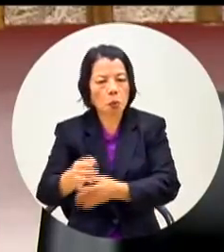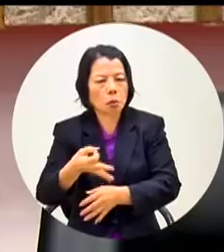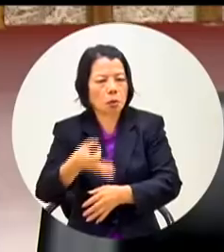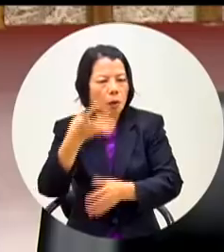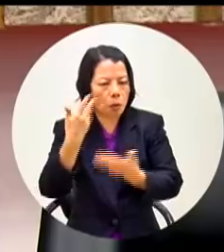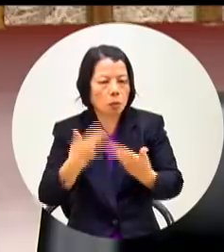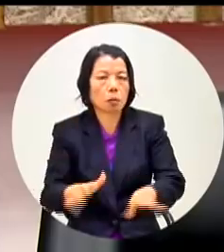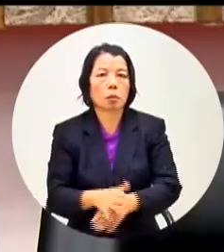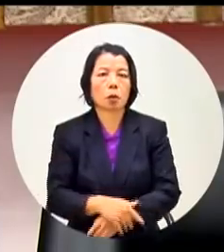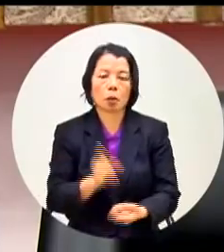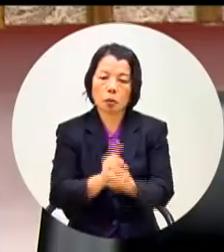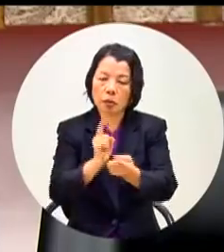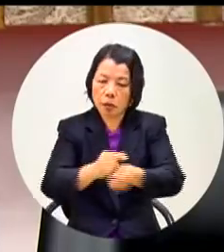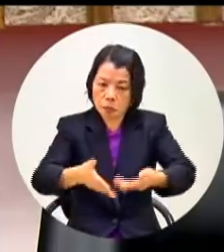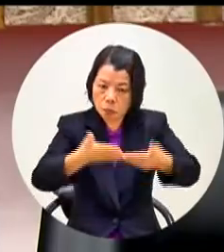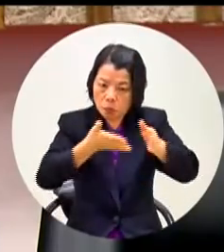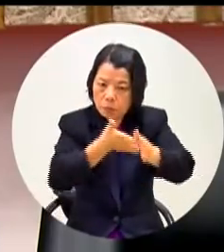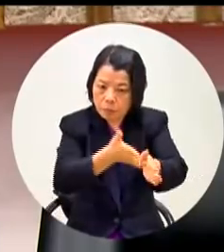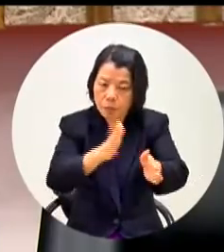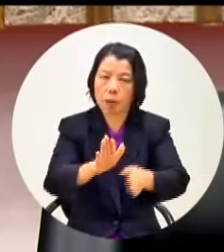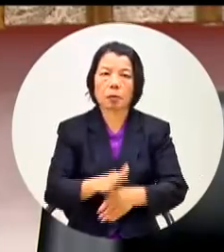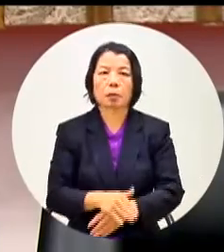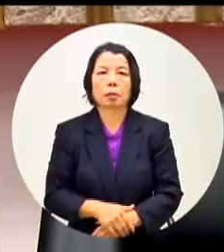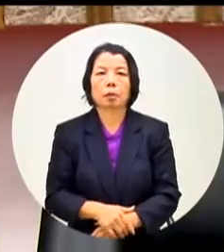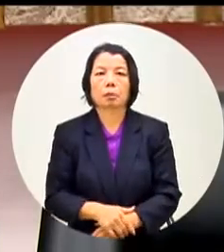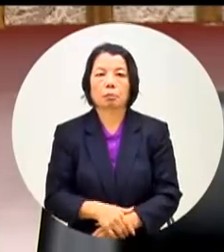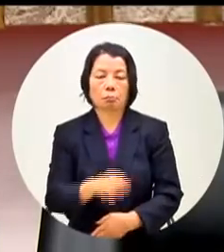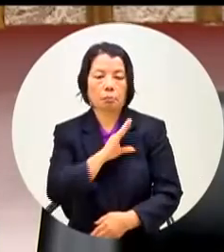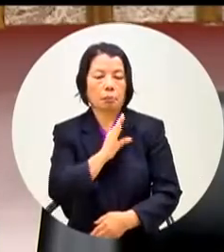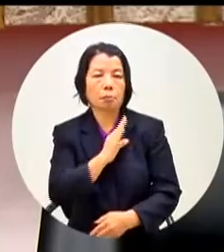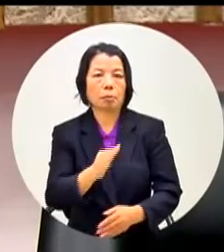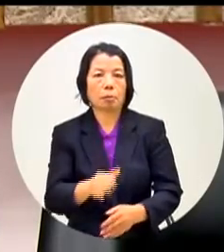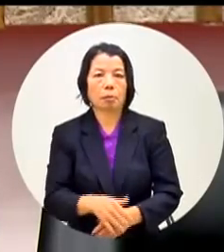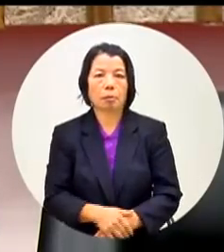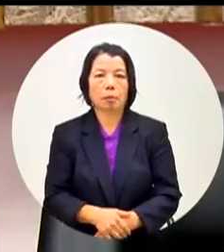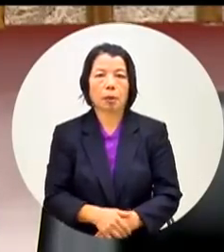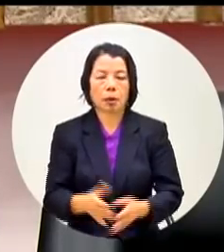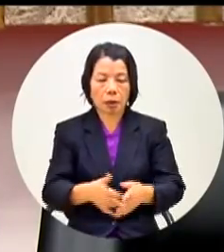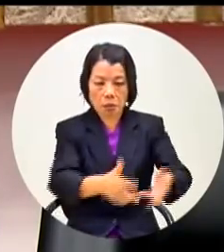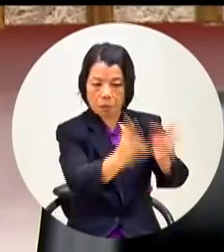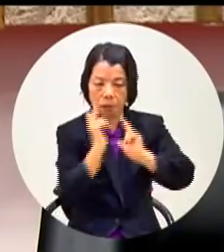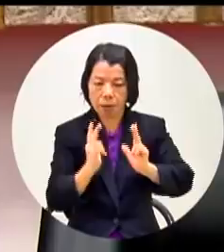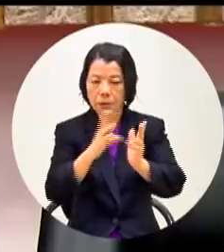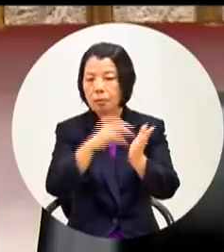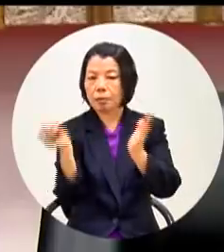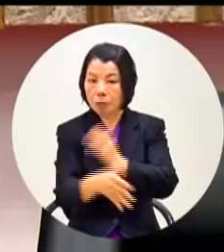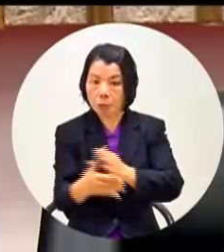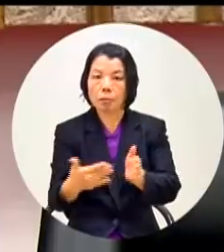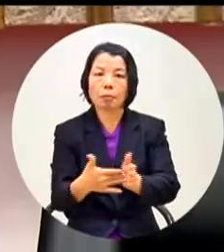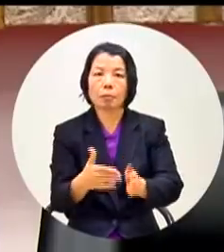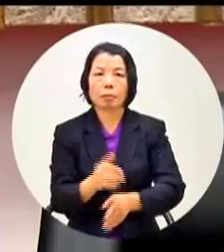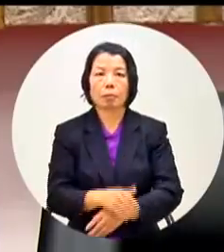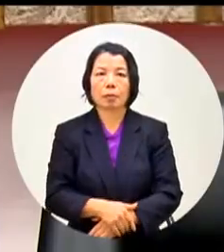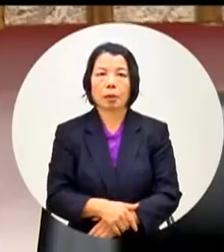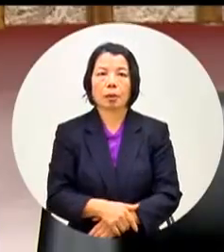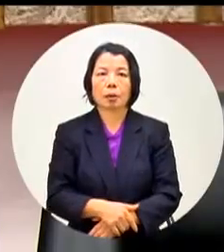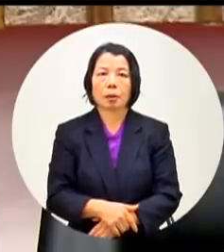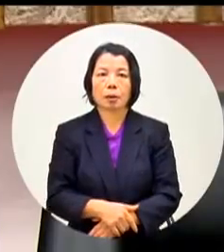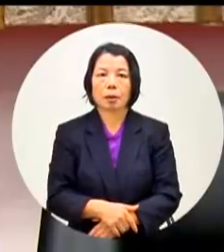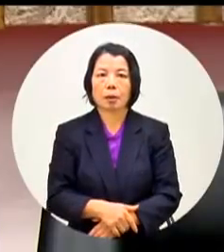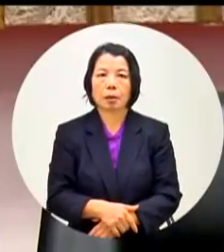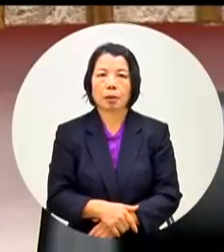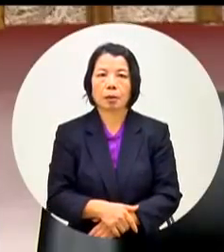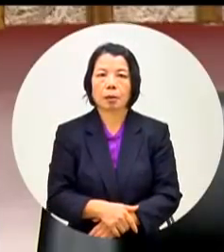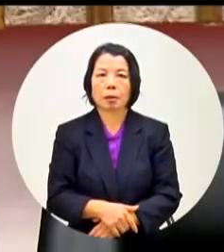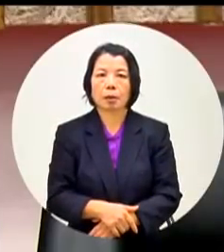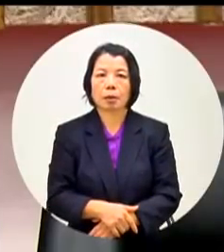那当然也拆了我们这个桥梁。好，然后呢，也消灭了我们网民呢市民所讲